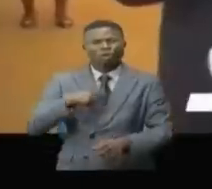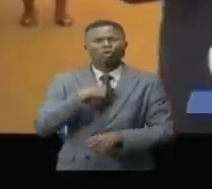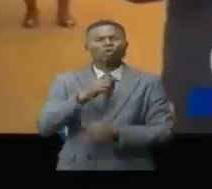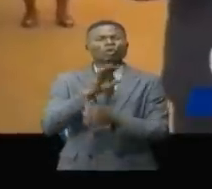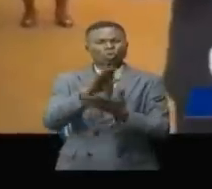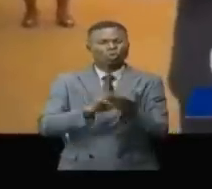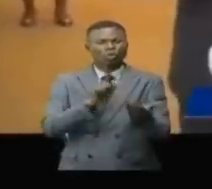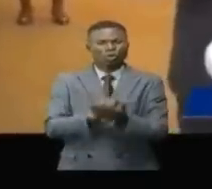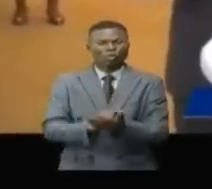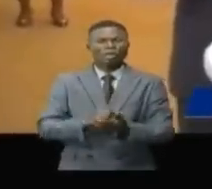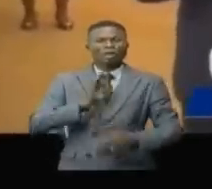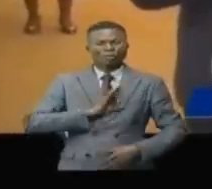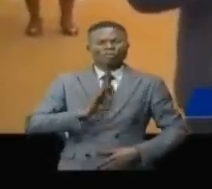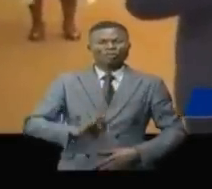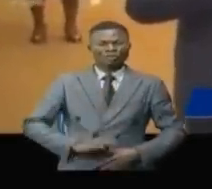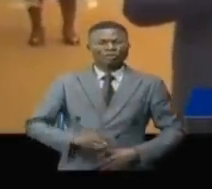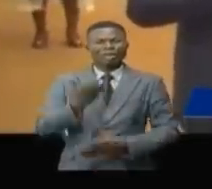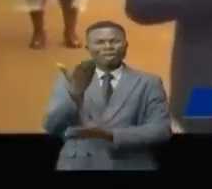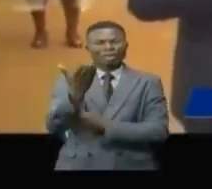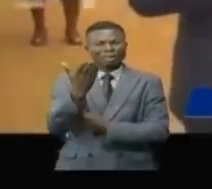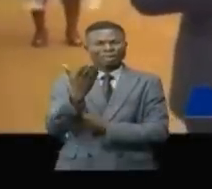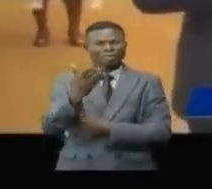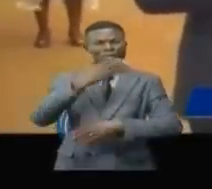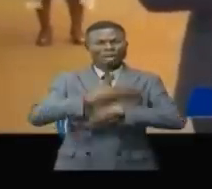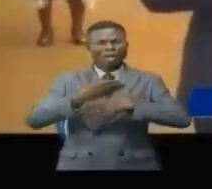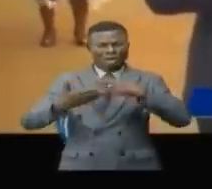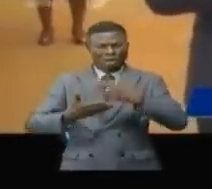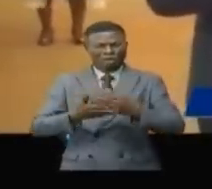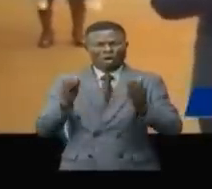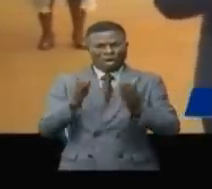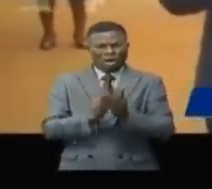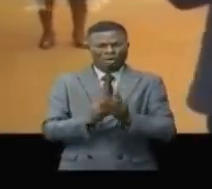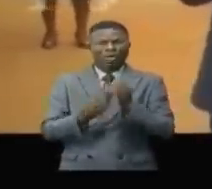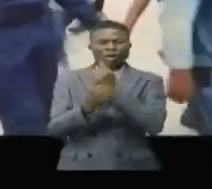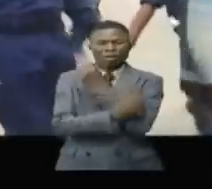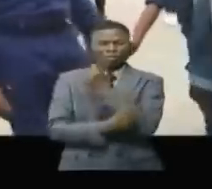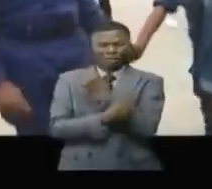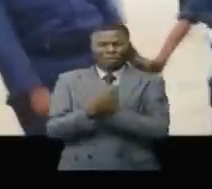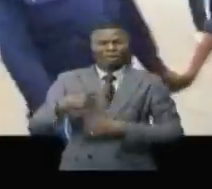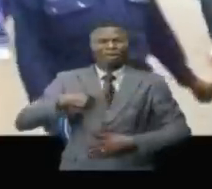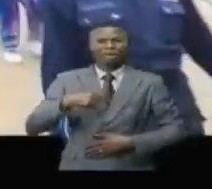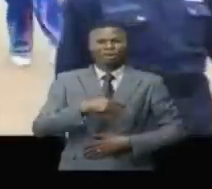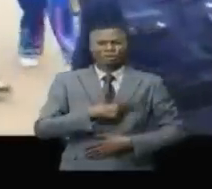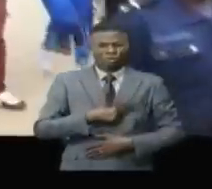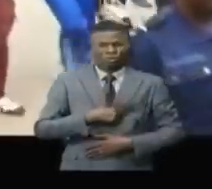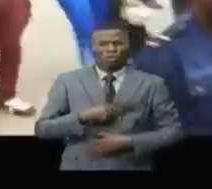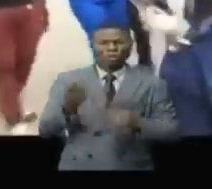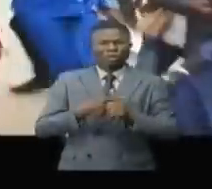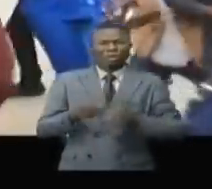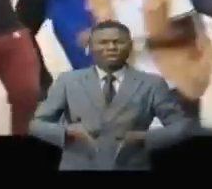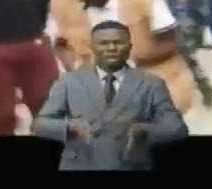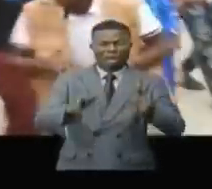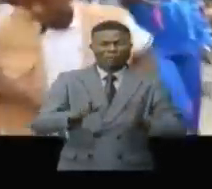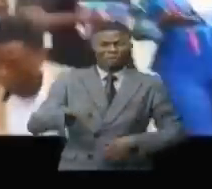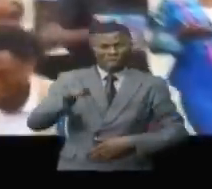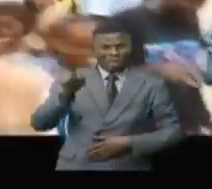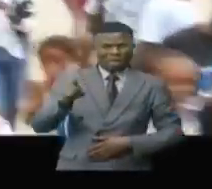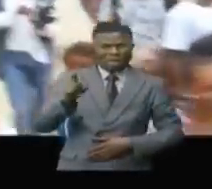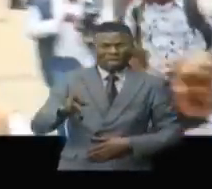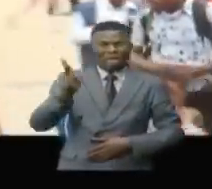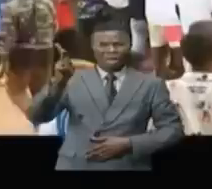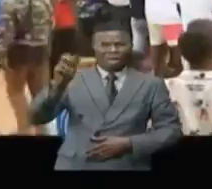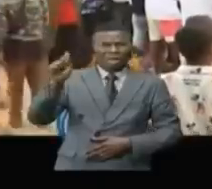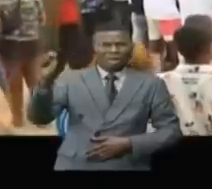chef de l'État prône la reconstruction de notre pays. Il convient de noter que l'avenue Kasukumbu, qui fut